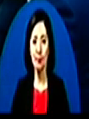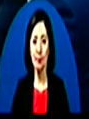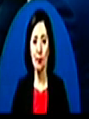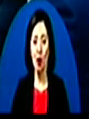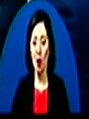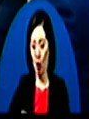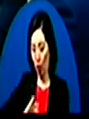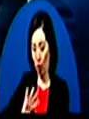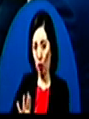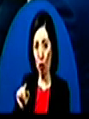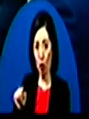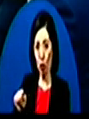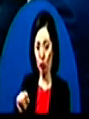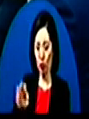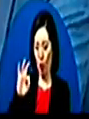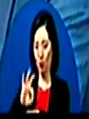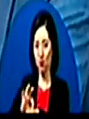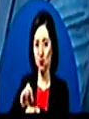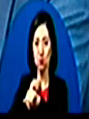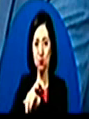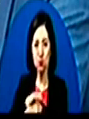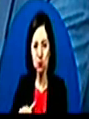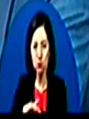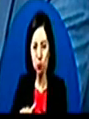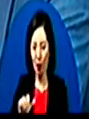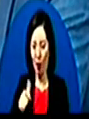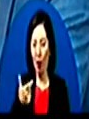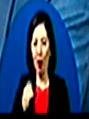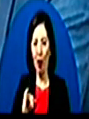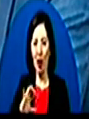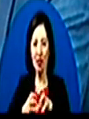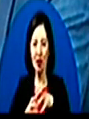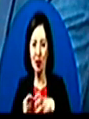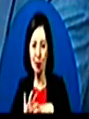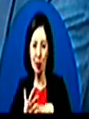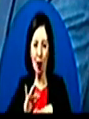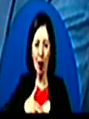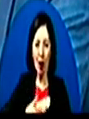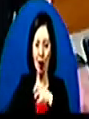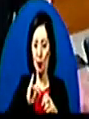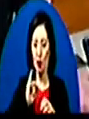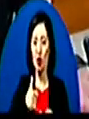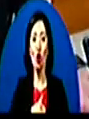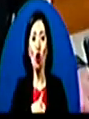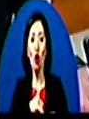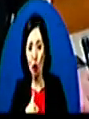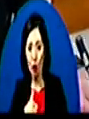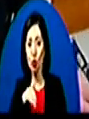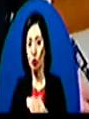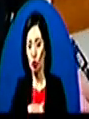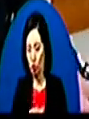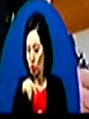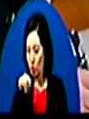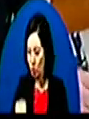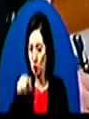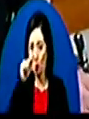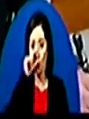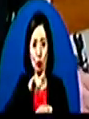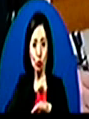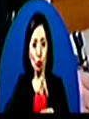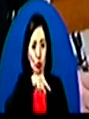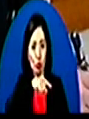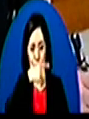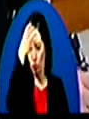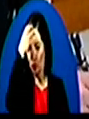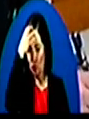Да, коронавирусны цар тахлын гай гамшиг дэлхийн нийтэд асар их хэмжээний хохирлыг учруулж байна. Энэ үед Оросын албаны улсын төр засаг